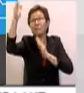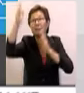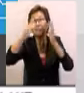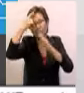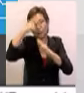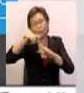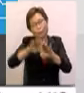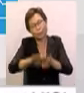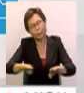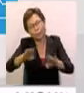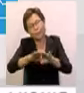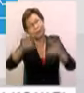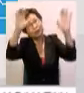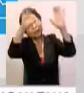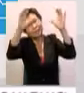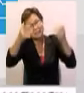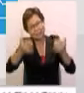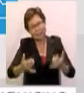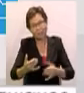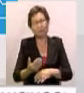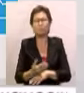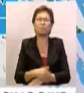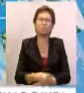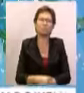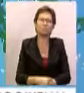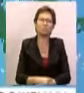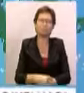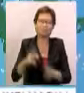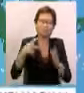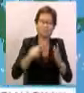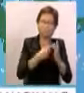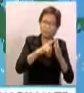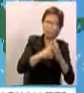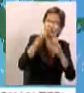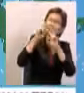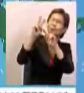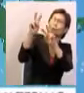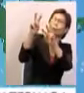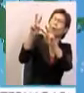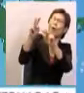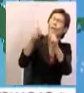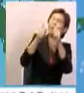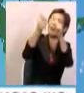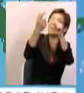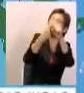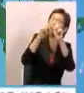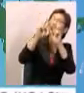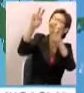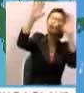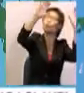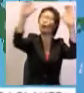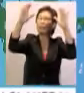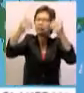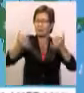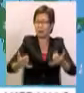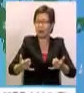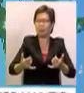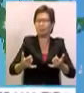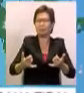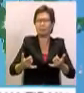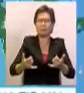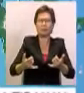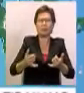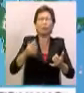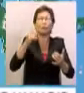Malaysia untuk perkembangan cuaca yang terkini pada malam ini. Kita mulakan dengan melihat terlebih dahulu pada keadaan cuaca semasa yang terkini